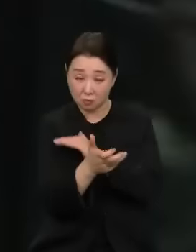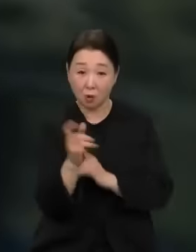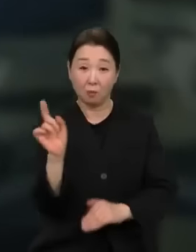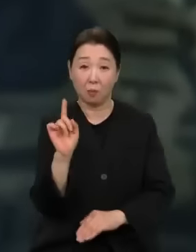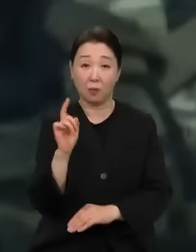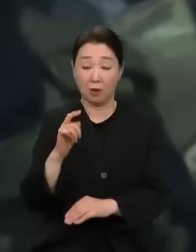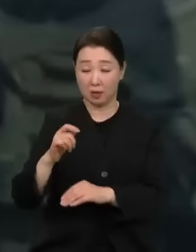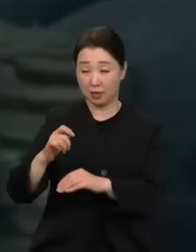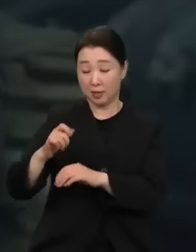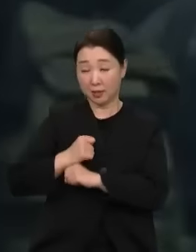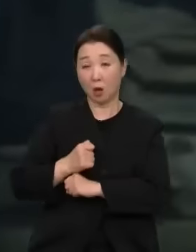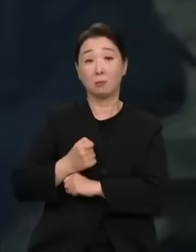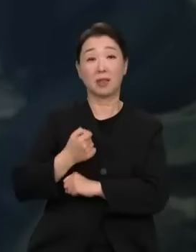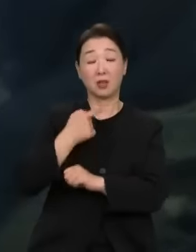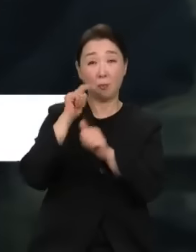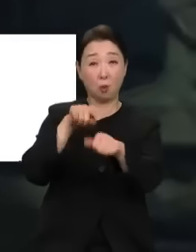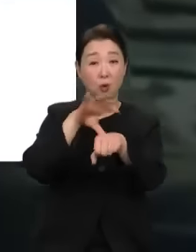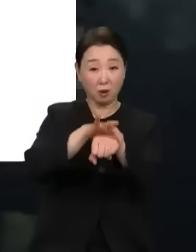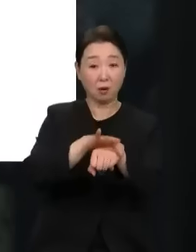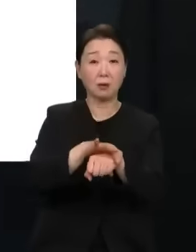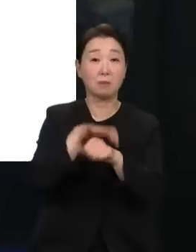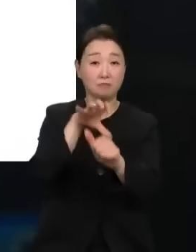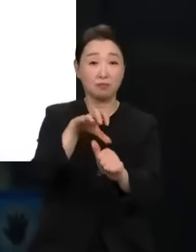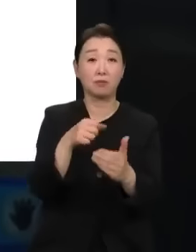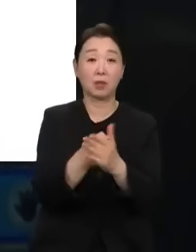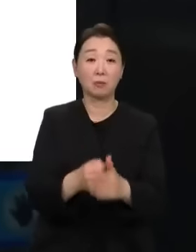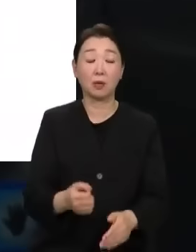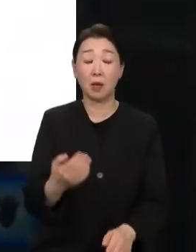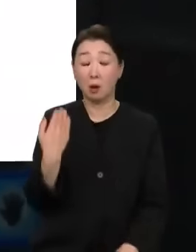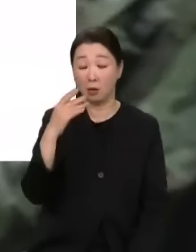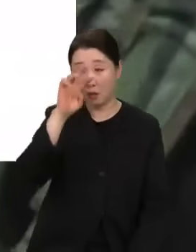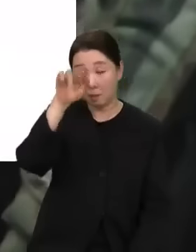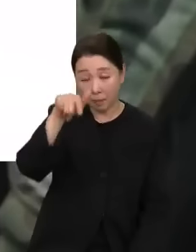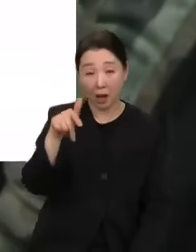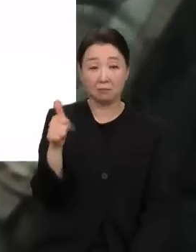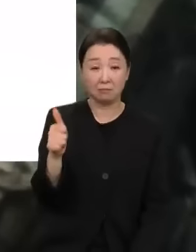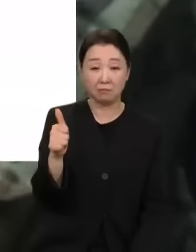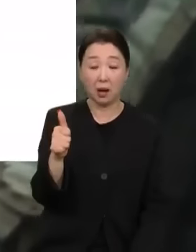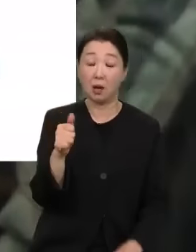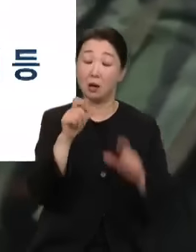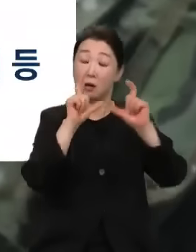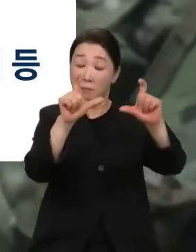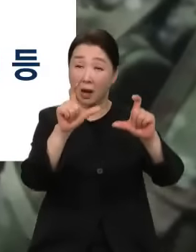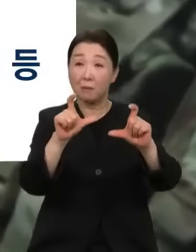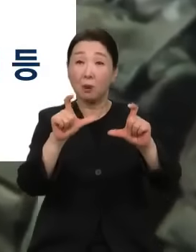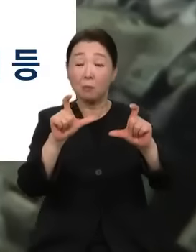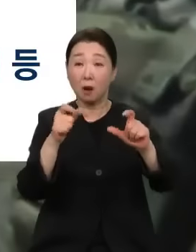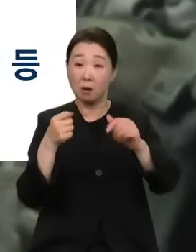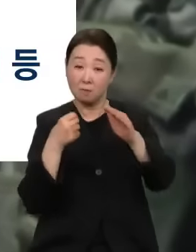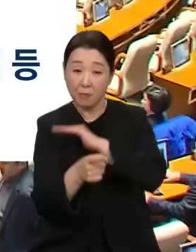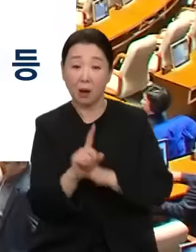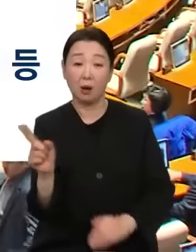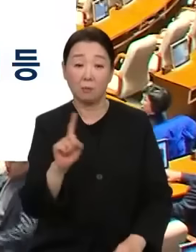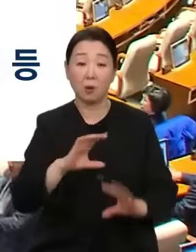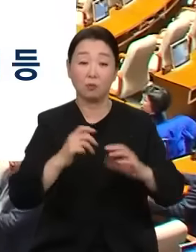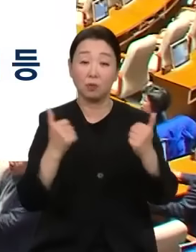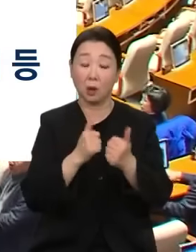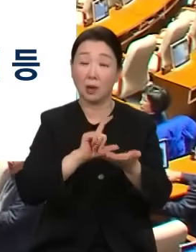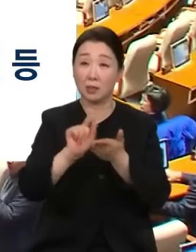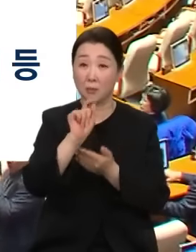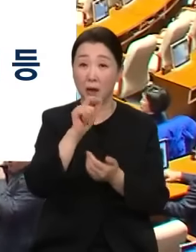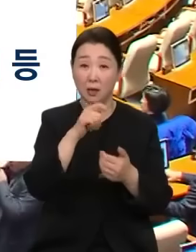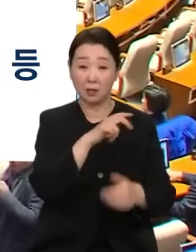계엄사령관의 포고령이었습니다. 어젯밤 11시 박안수 계엄사령관 명의로 발표된 포고령의 첫 번째는 국회와